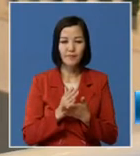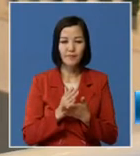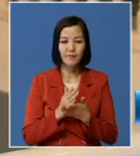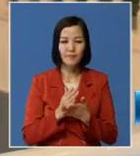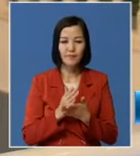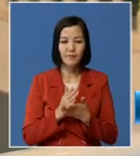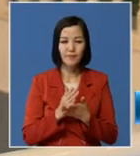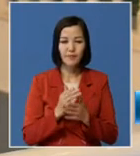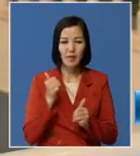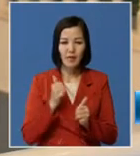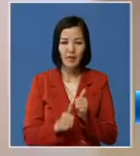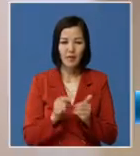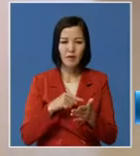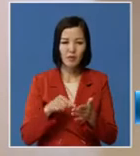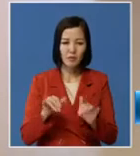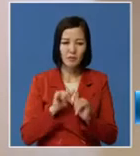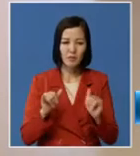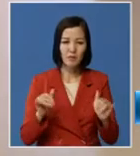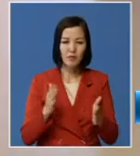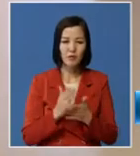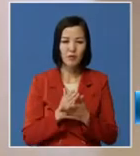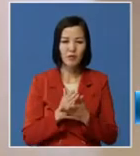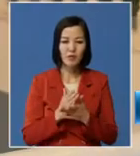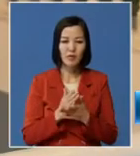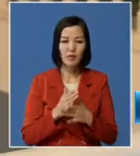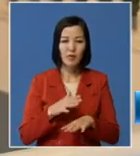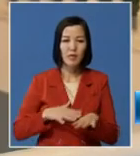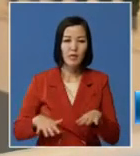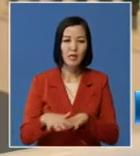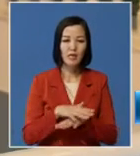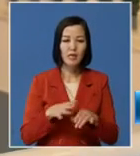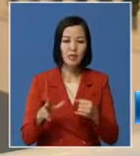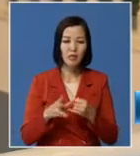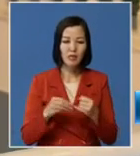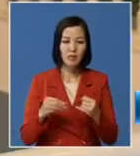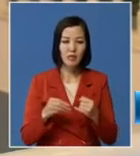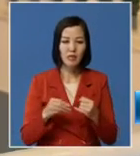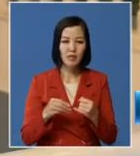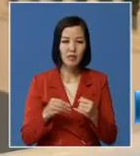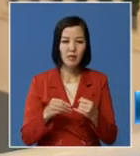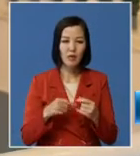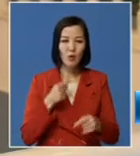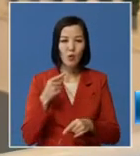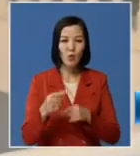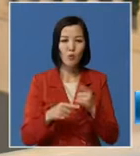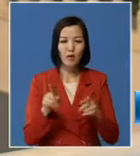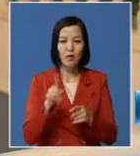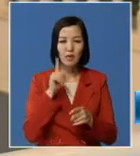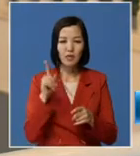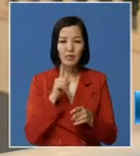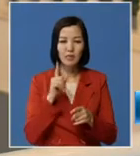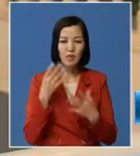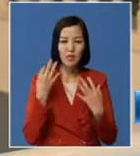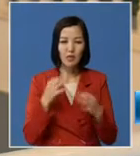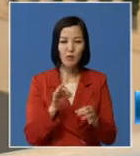блокнотына жазып, оны ары қарай өрбітіп жүреді. Елге, жерге, жұртқа, кейінгі ұрпаққа, буынға деген,